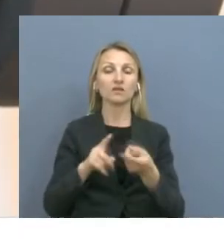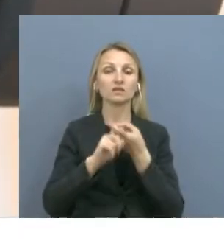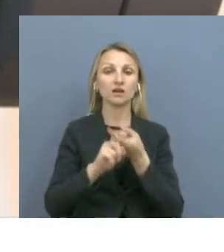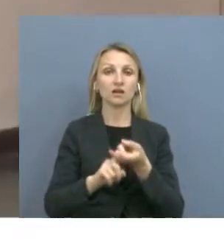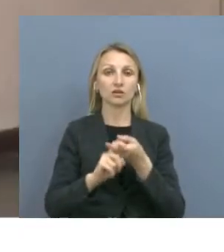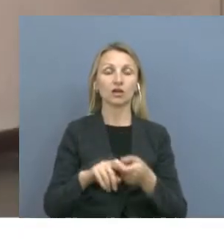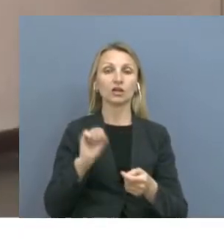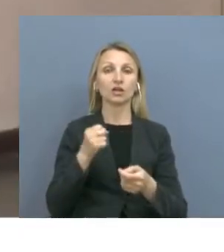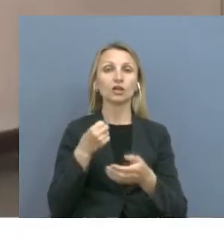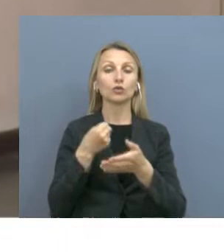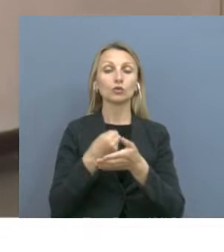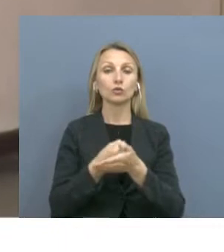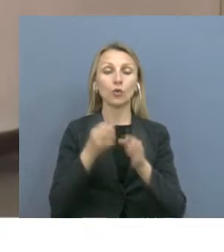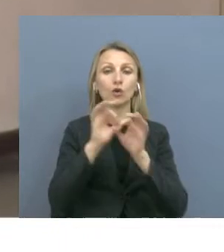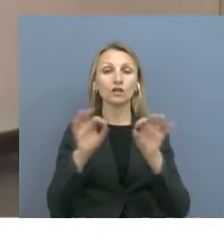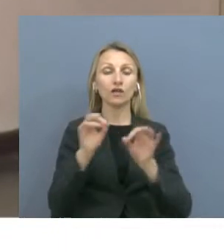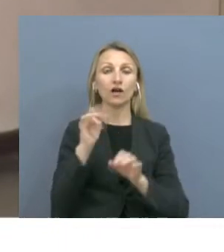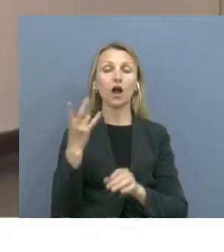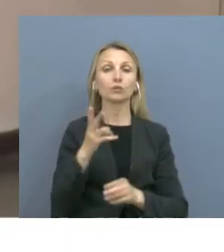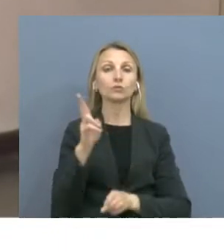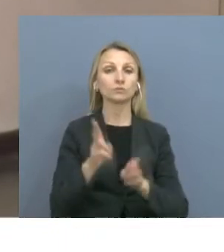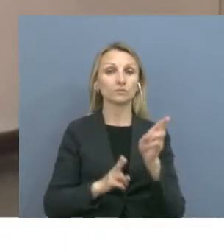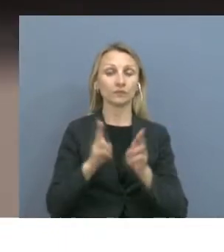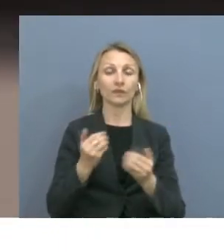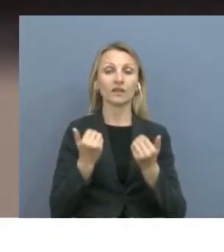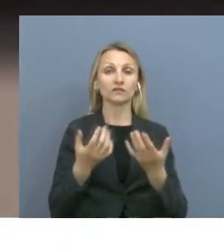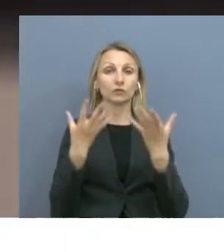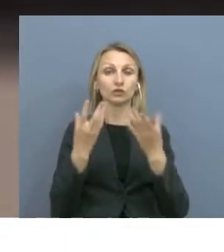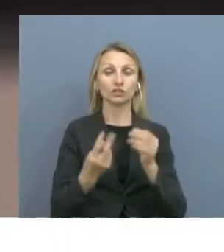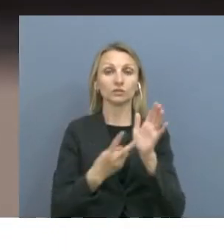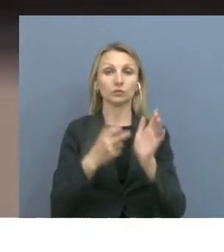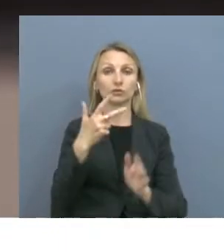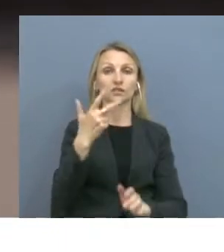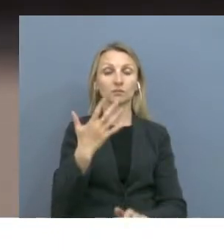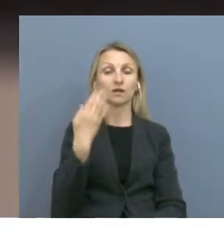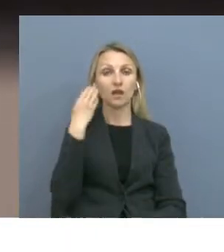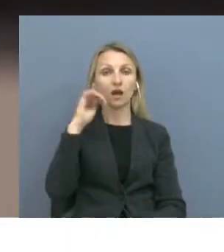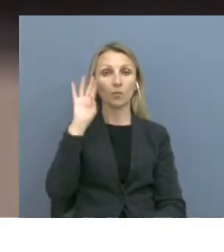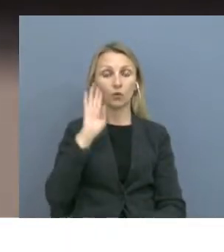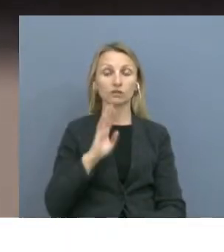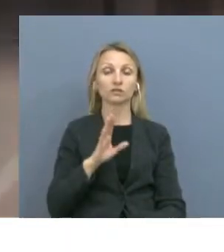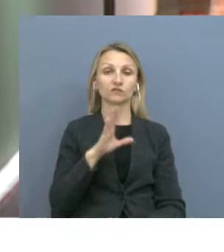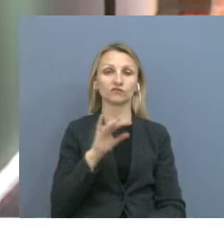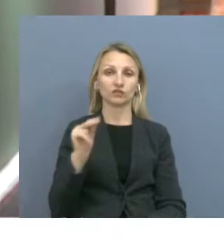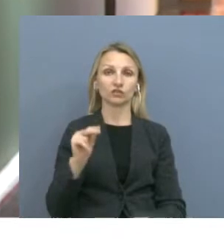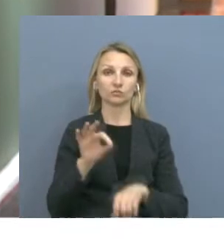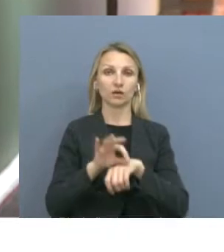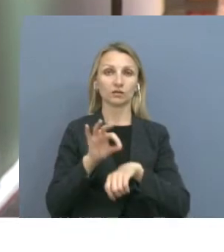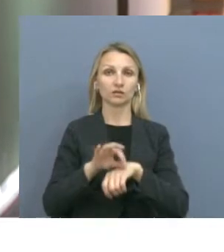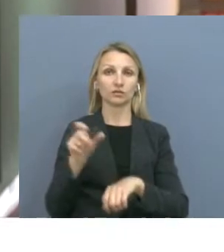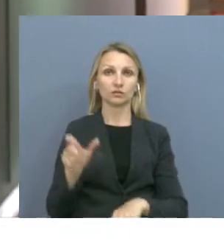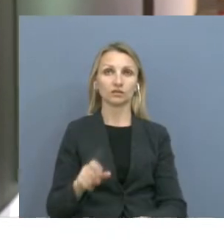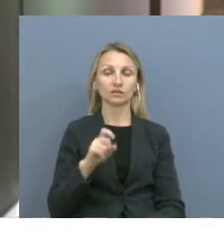также довести до масс методы профилактики. К слову, на сегодняшний день 735 акмолинцев живут с ВИЧ-инфекцией. За первый